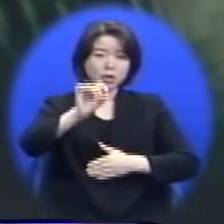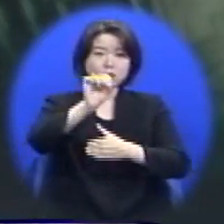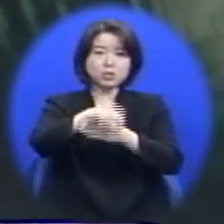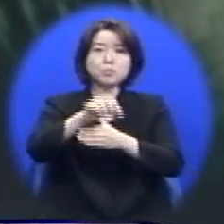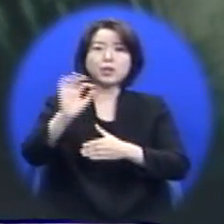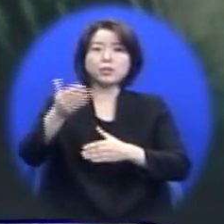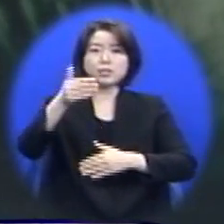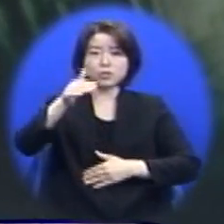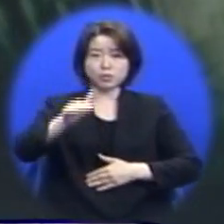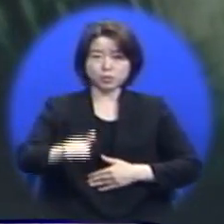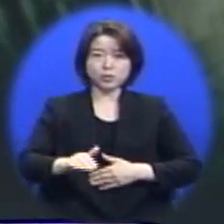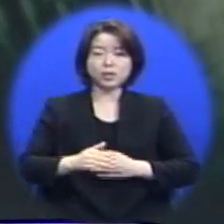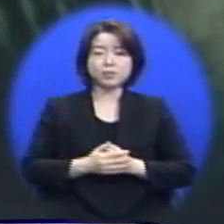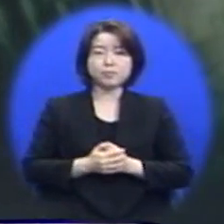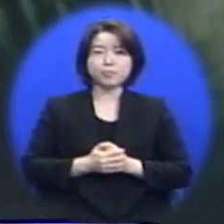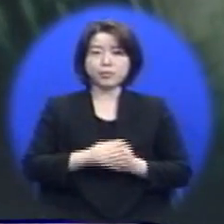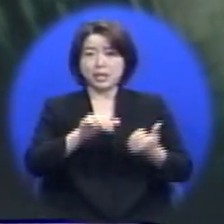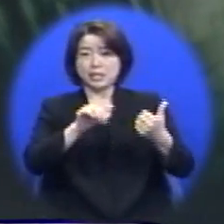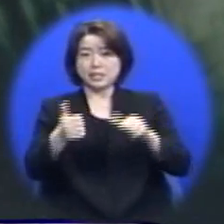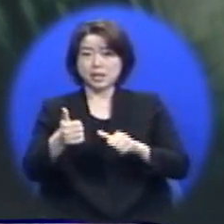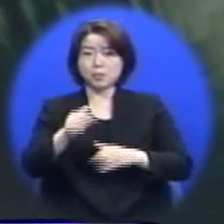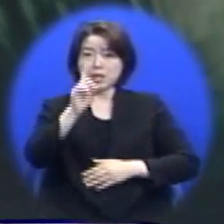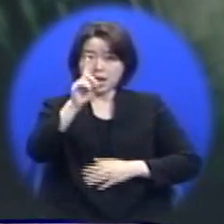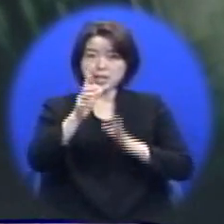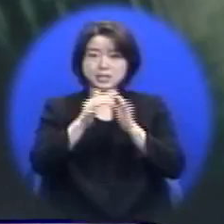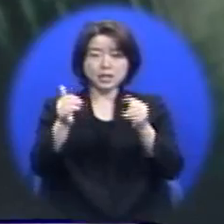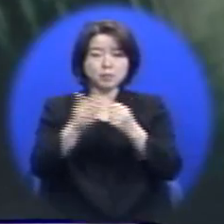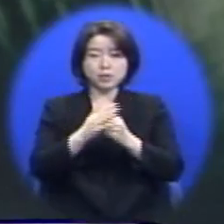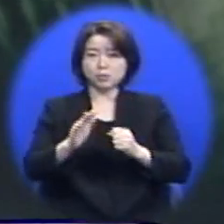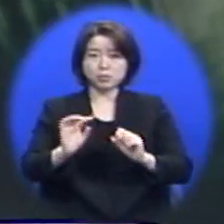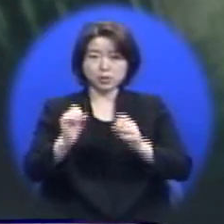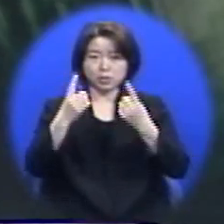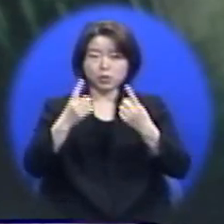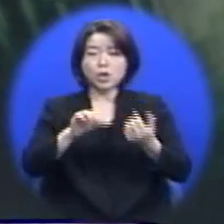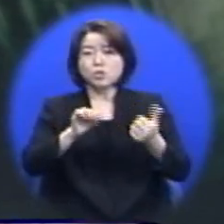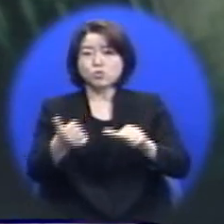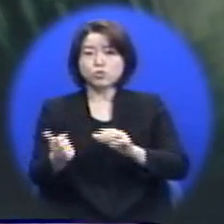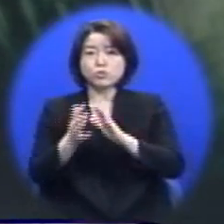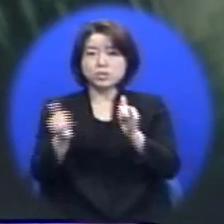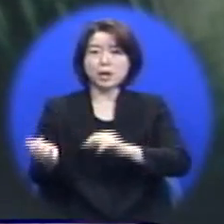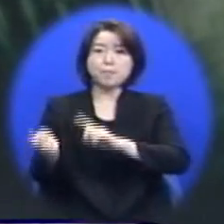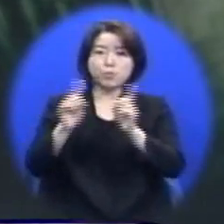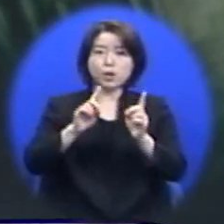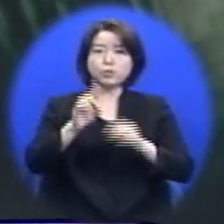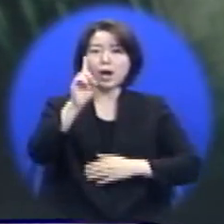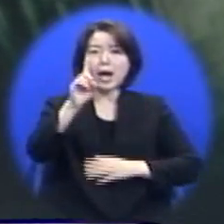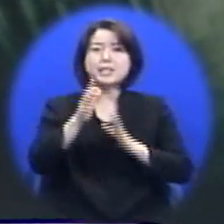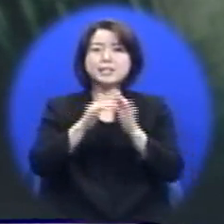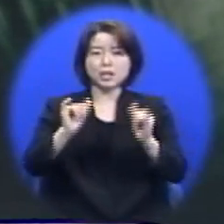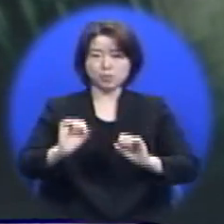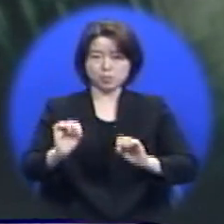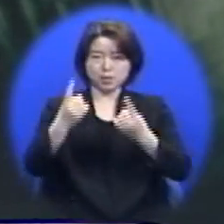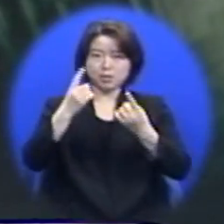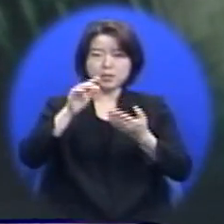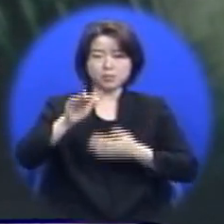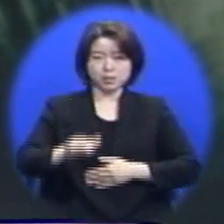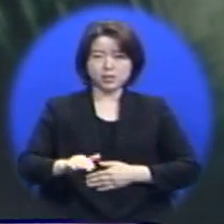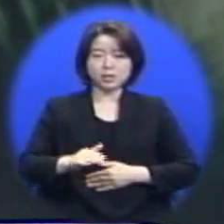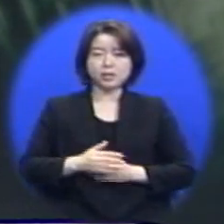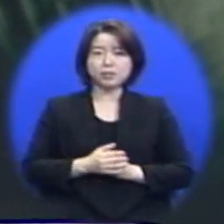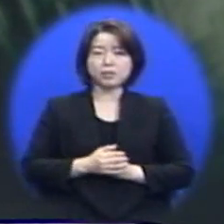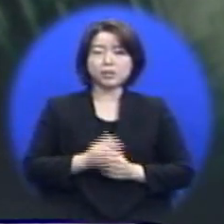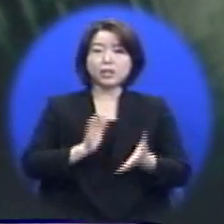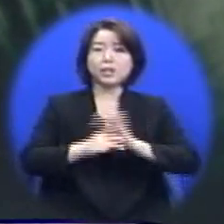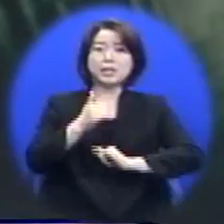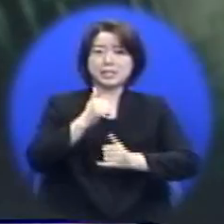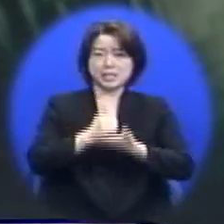열매가 되셨도다. 사망이 한 사람으로 말미암았으니 죽은 자의 부활도 한 사람으로 말미암는도다.